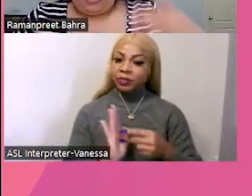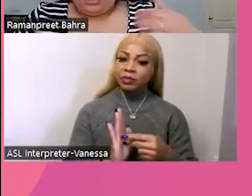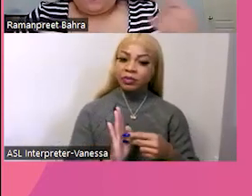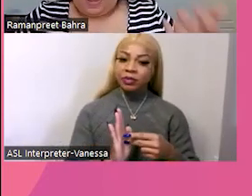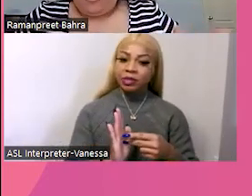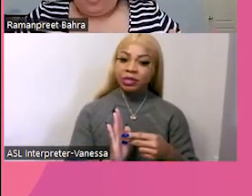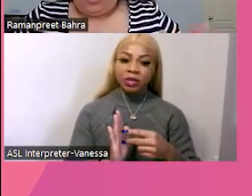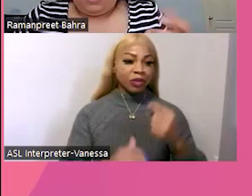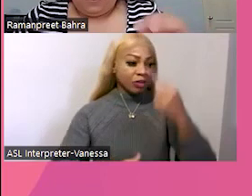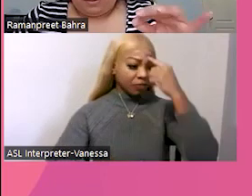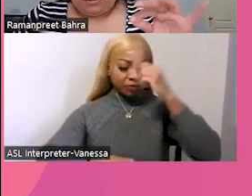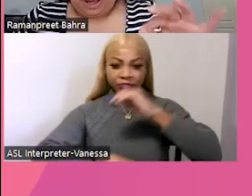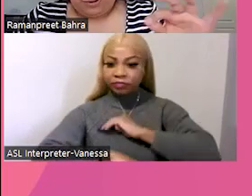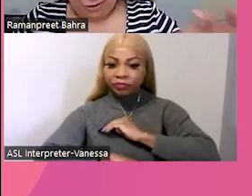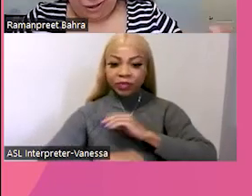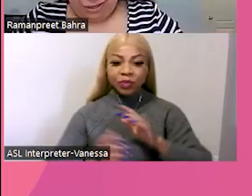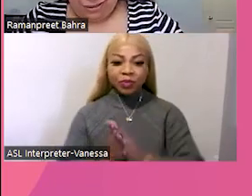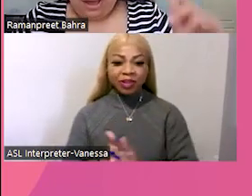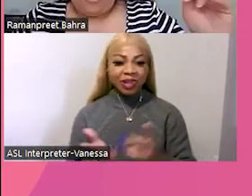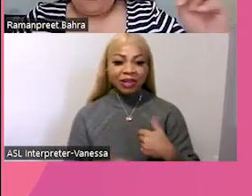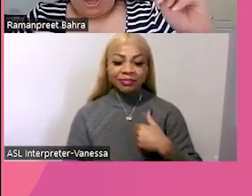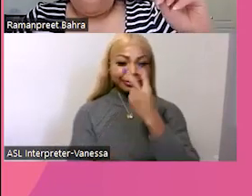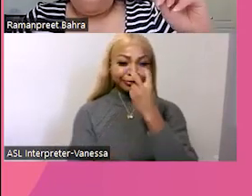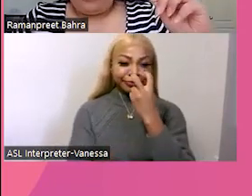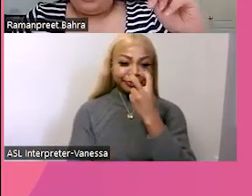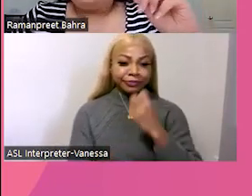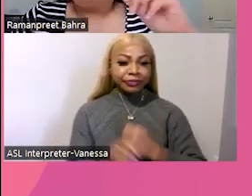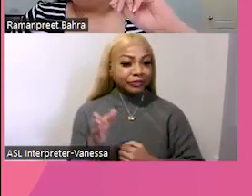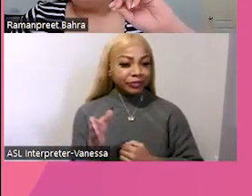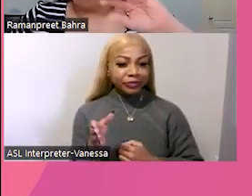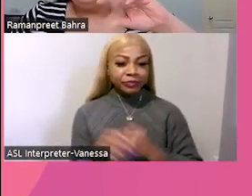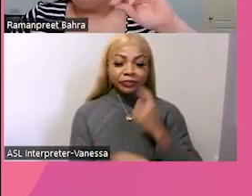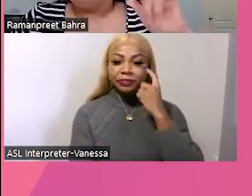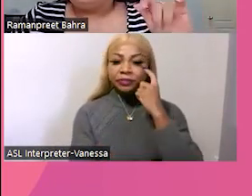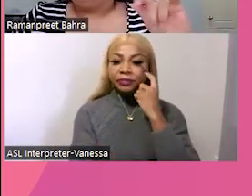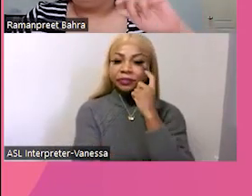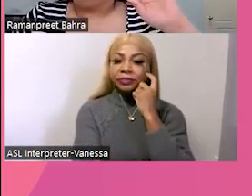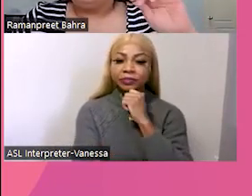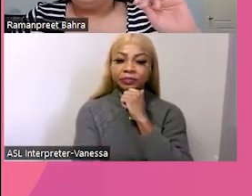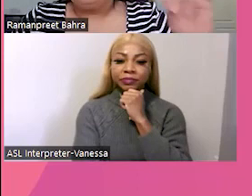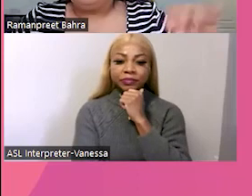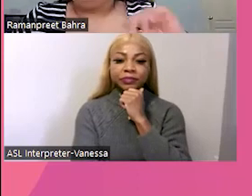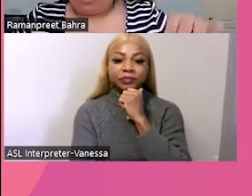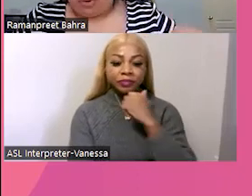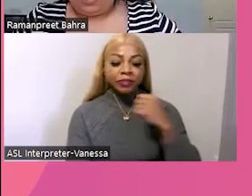Pour explorer le bien-être, il faut rester sceptique